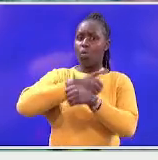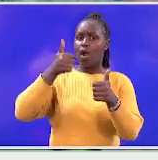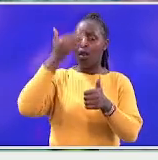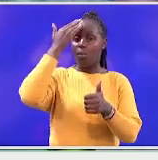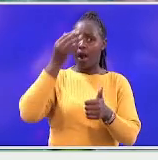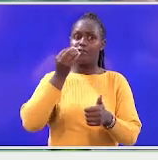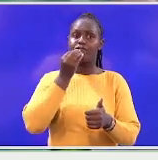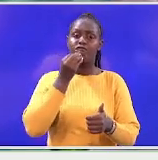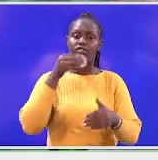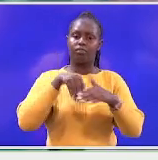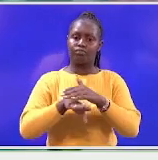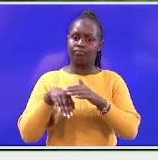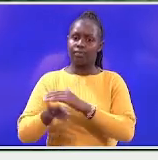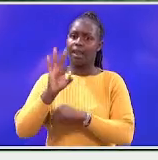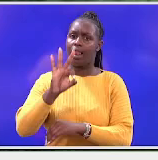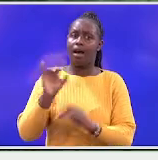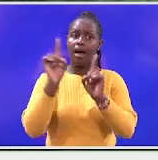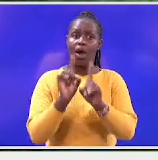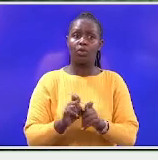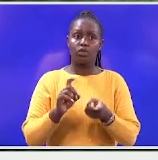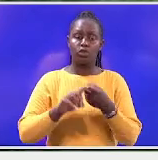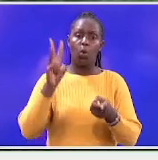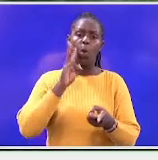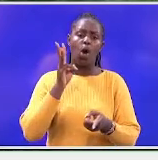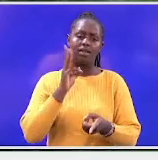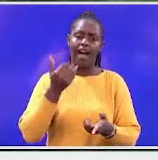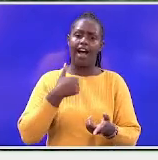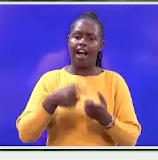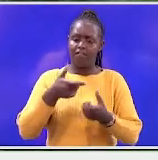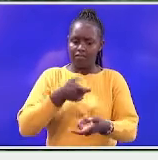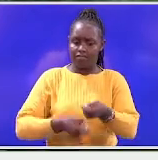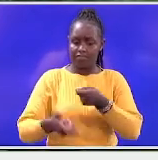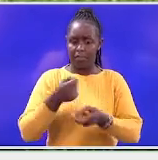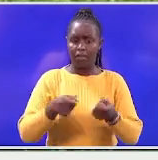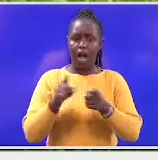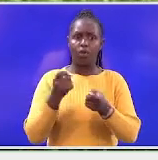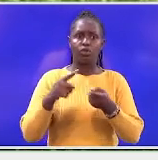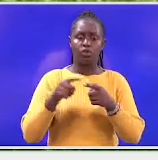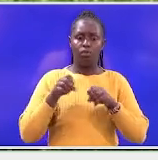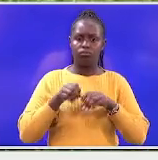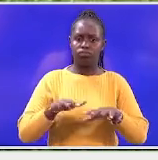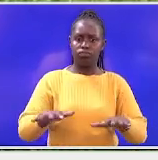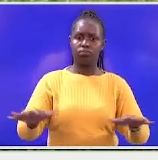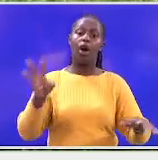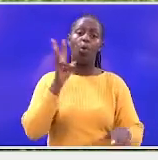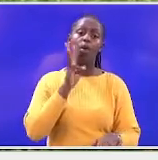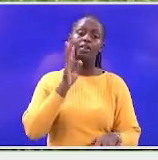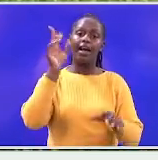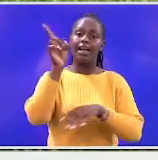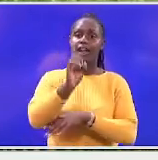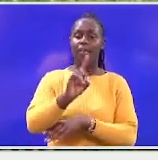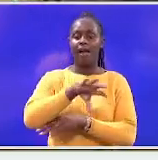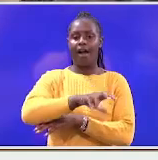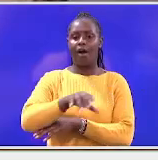na umuhimu mkubwa wa maji ya mabwawa ya Ndakaini na Sasumo kwa usambazaji wa maji jijini Nairobi, kaunti hii imesalia